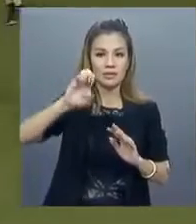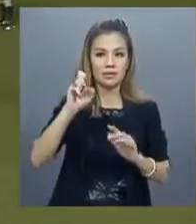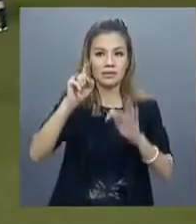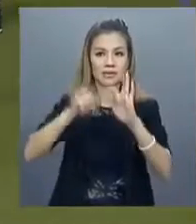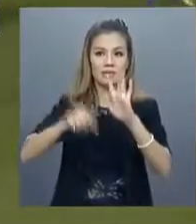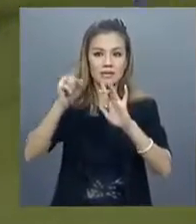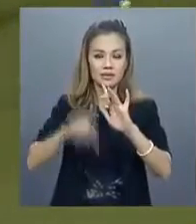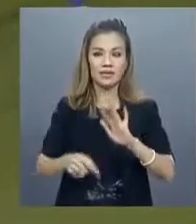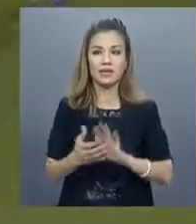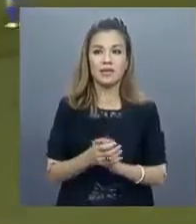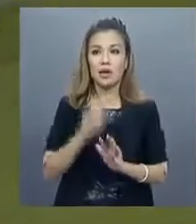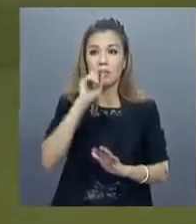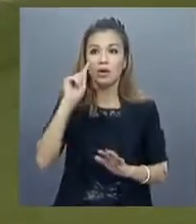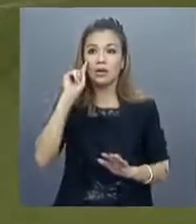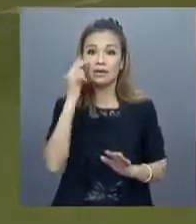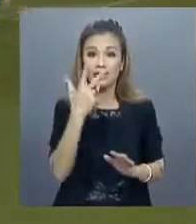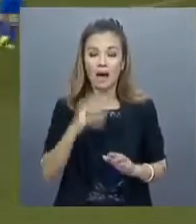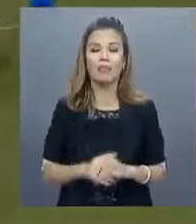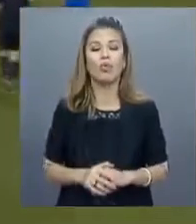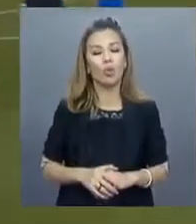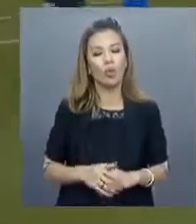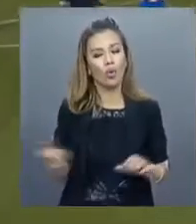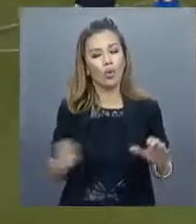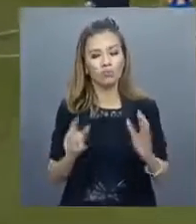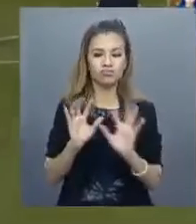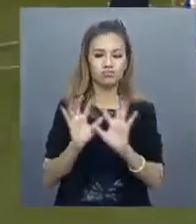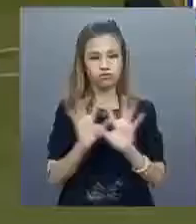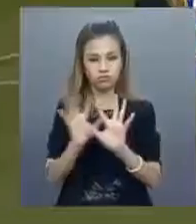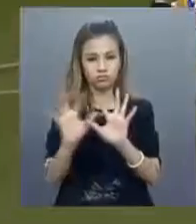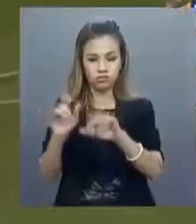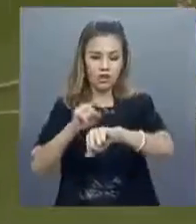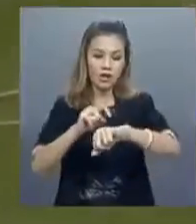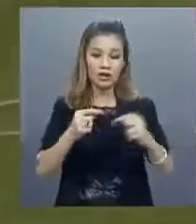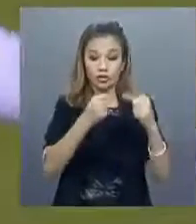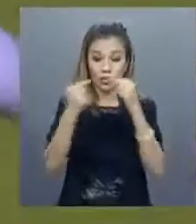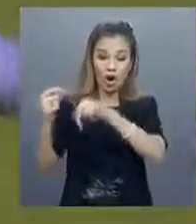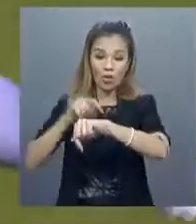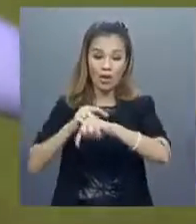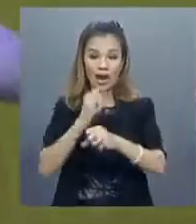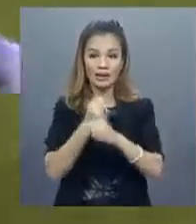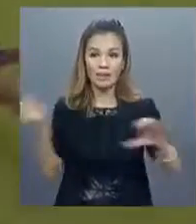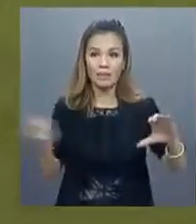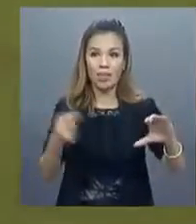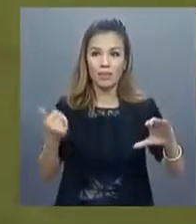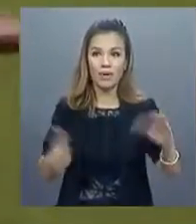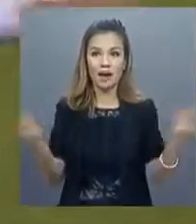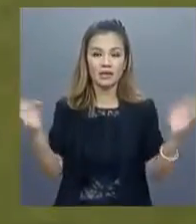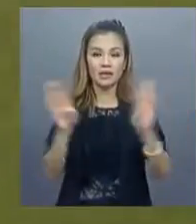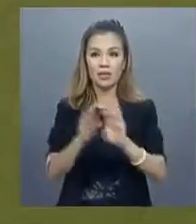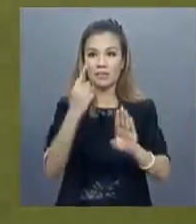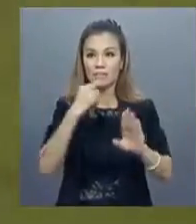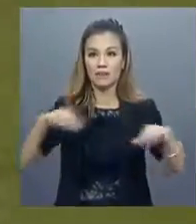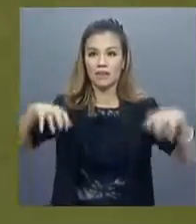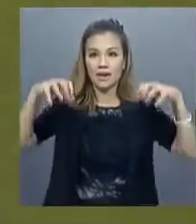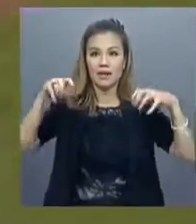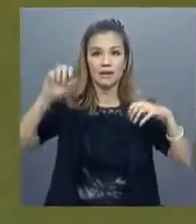พอได้ลูกที่3แล้วก็แมนยูก็ยังครองเกมได้เหนือกว่านะครับแต่ว่าช่วงเวลาที่เหลือก็ไม่มีฝ่ายใดทำประตูเพิ่มได้จบเกมเป็นแมนยูนะครับที่บุกไปชนะชิลส์